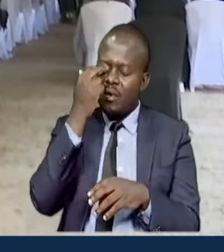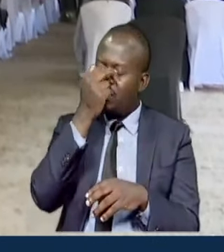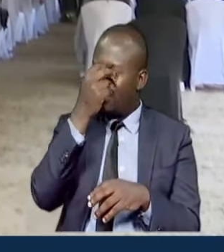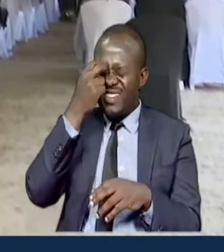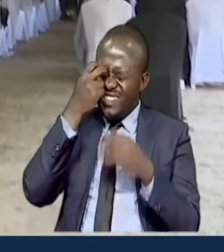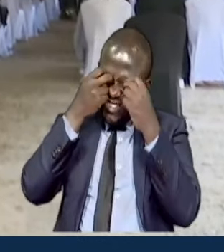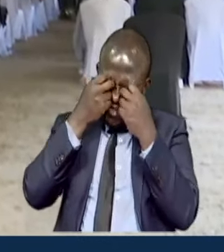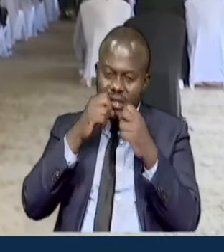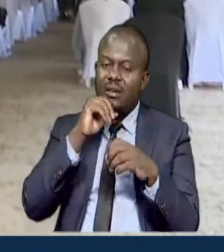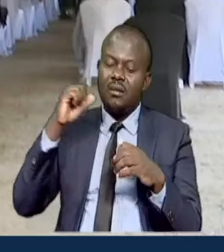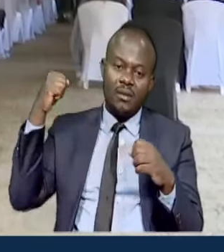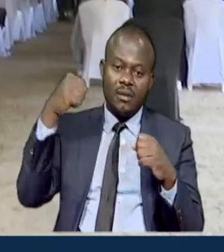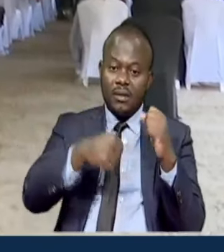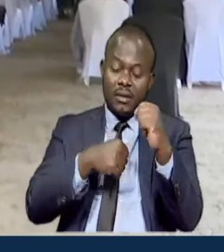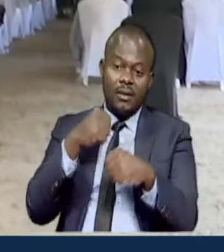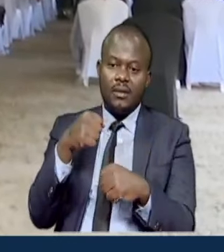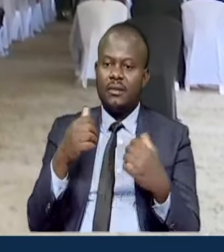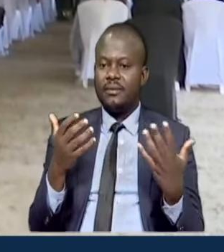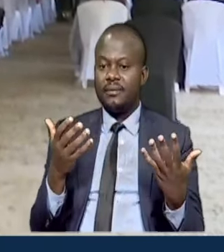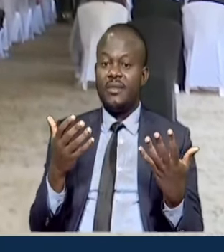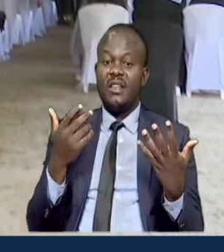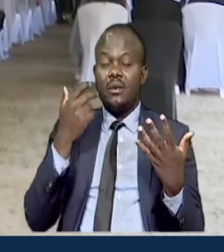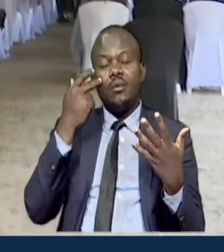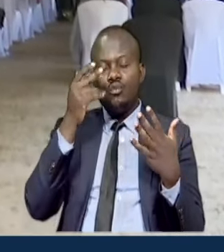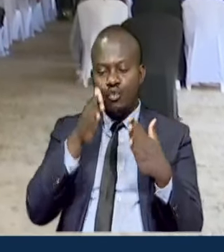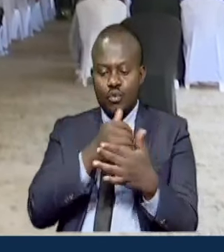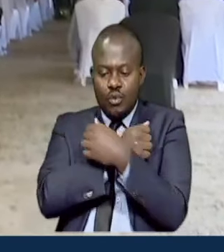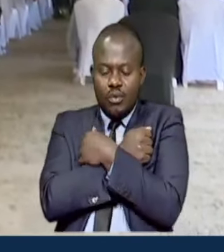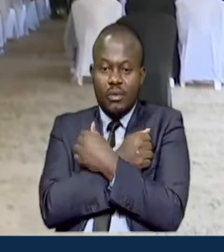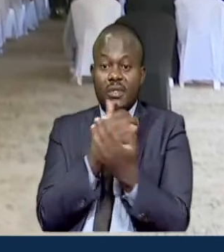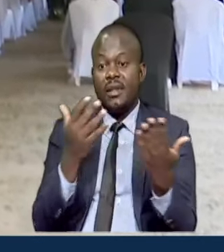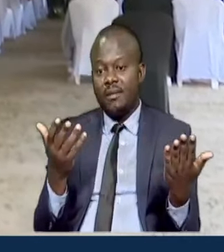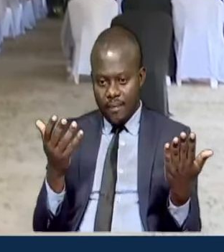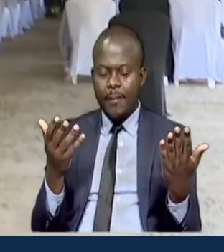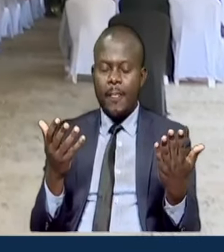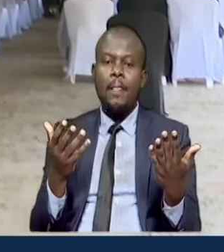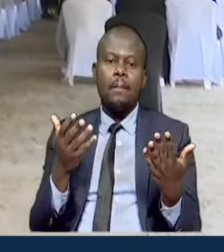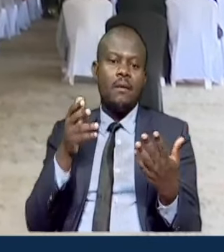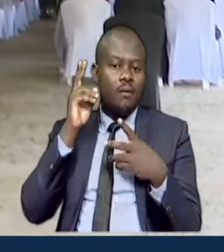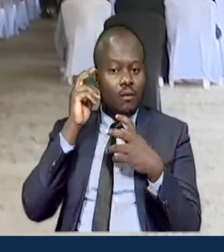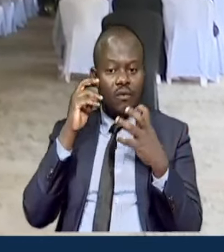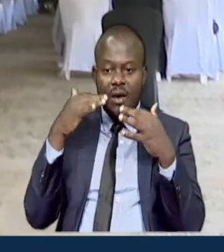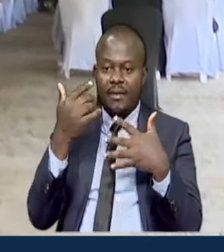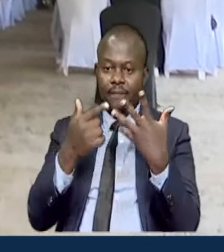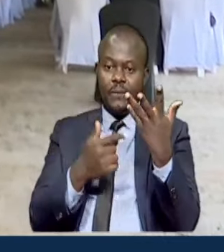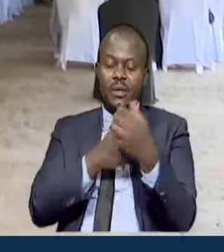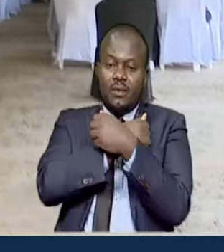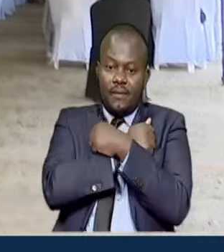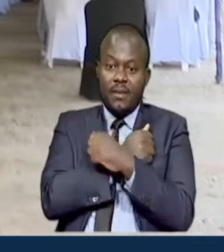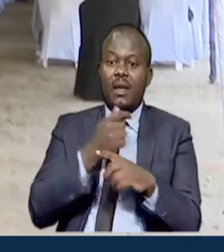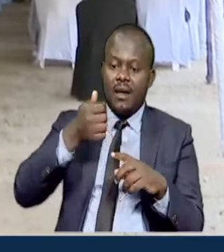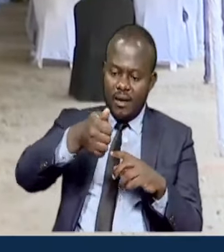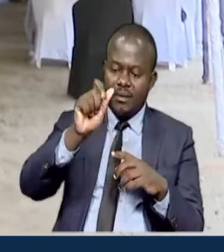we ntiwamukubita ku ewolo, ukunze ahubwo wumva ibyo ukunze ari